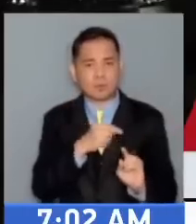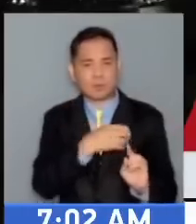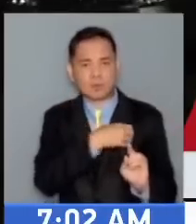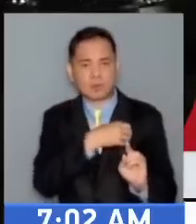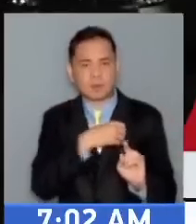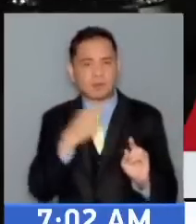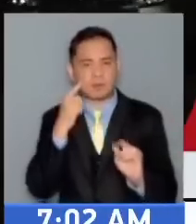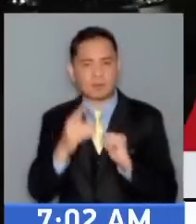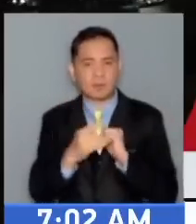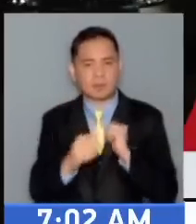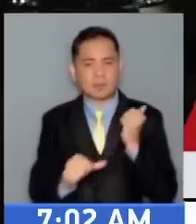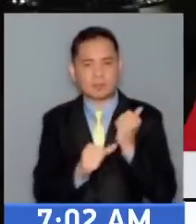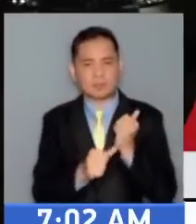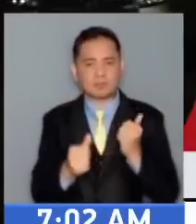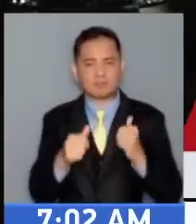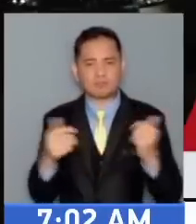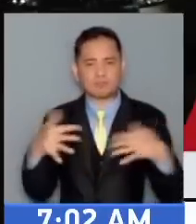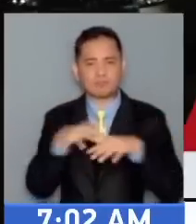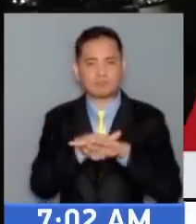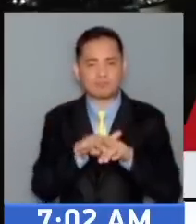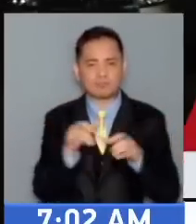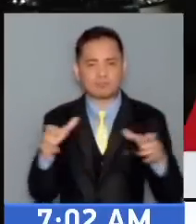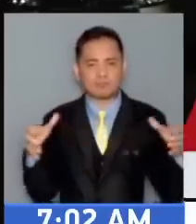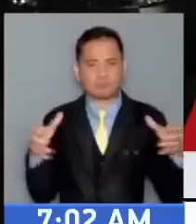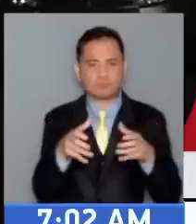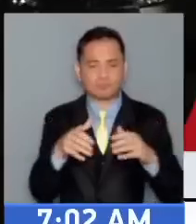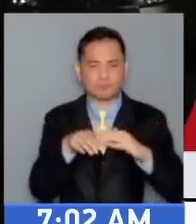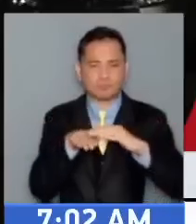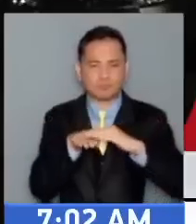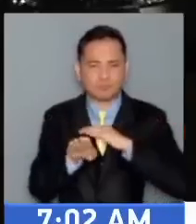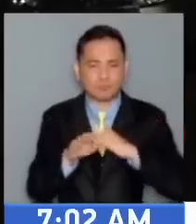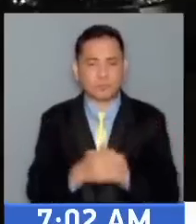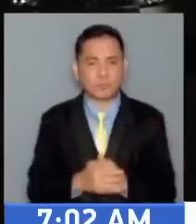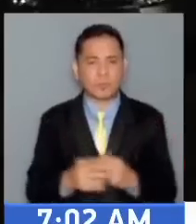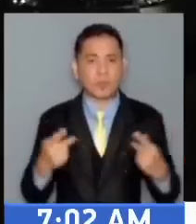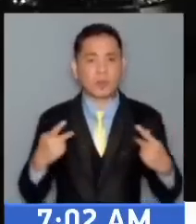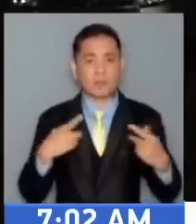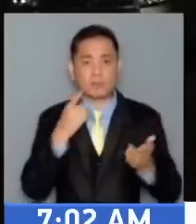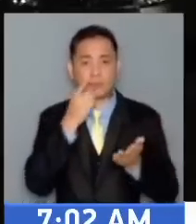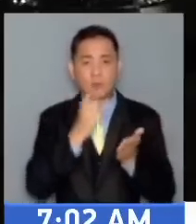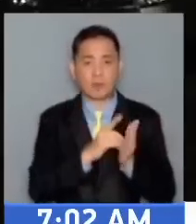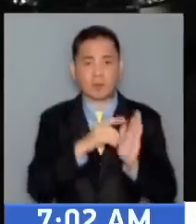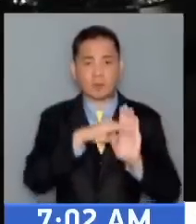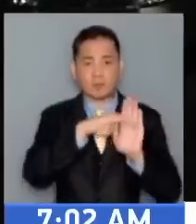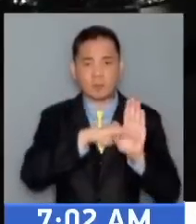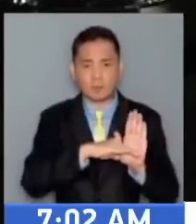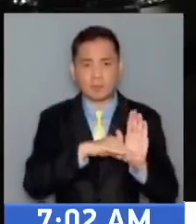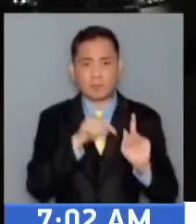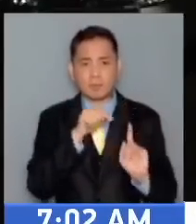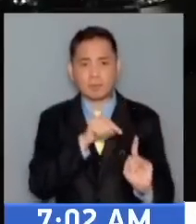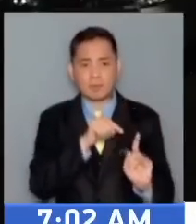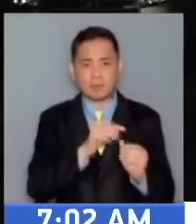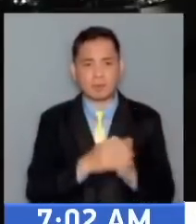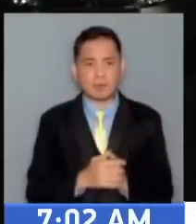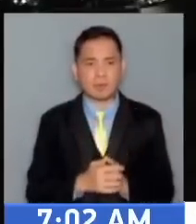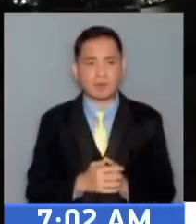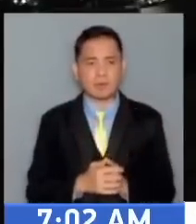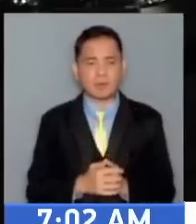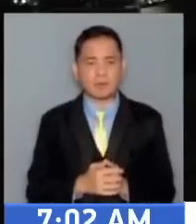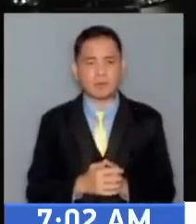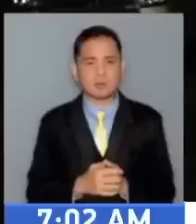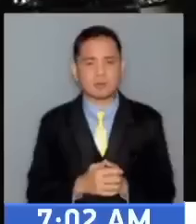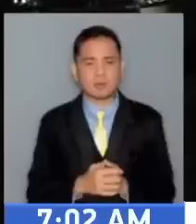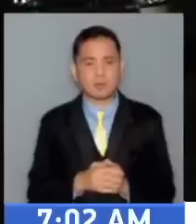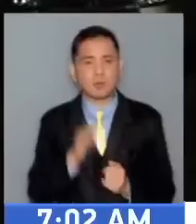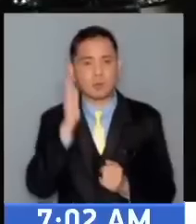search warrant ng pulisya. Ayon sa dokumento, kabilang sa mga nais makuha at maimbestigahan ng mga otoridad, ang computer at social